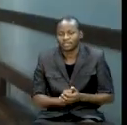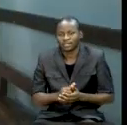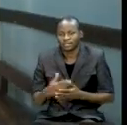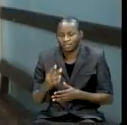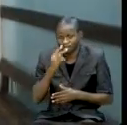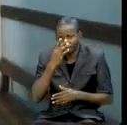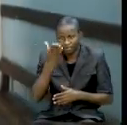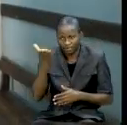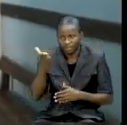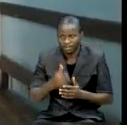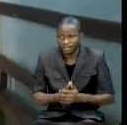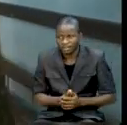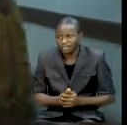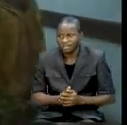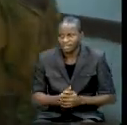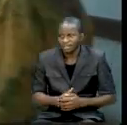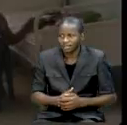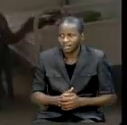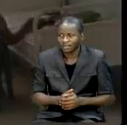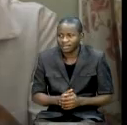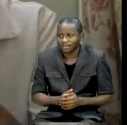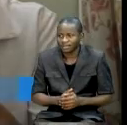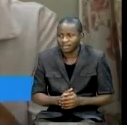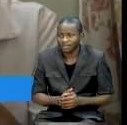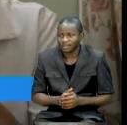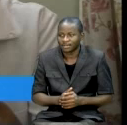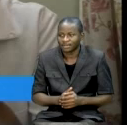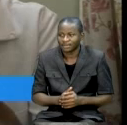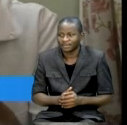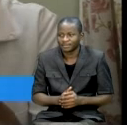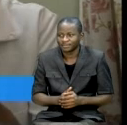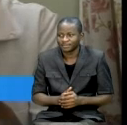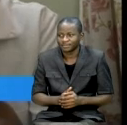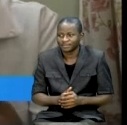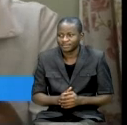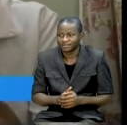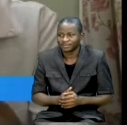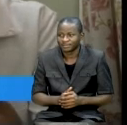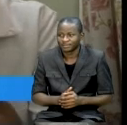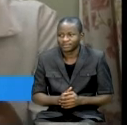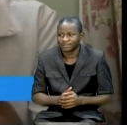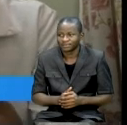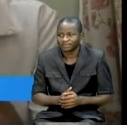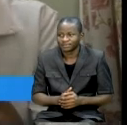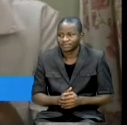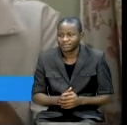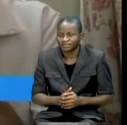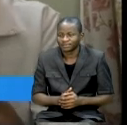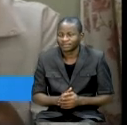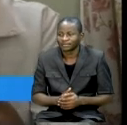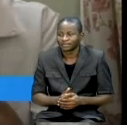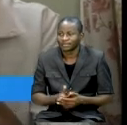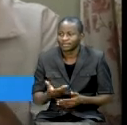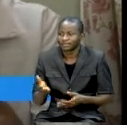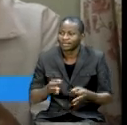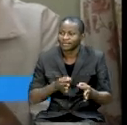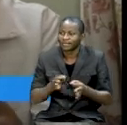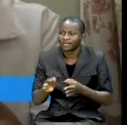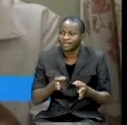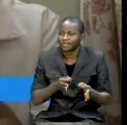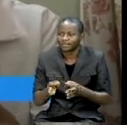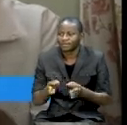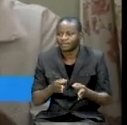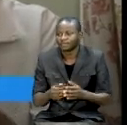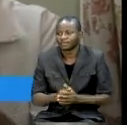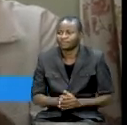d'asthme. Nous avons premièrement l'asthme que nous appelons l'asthme chronique. Et dans l'asthme chronique, la maladie commence